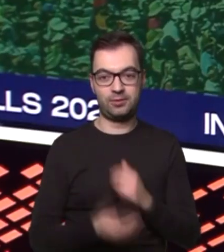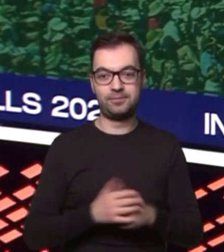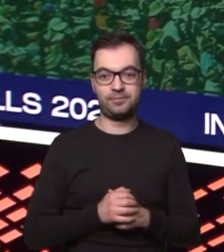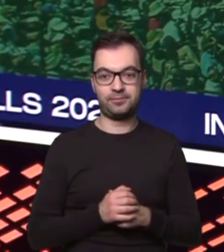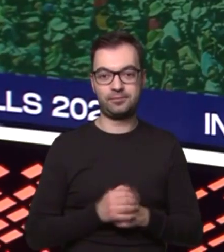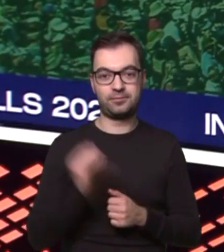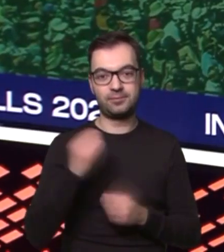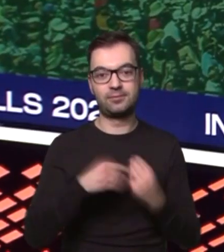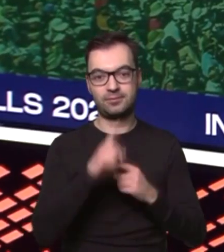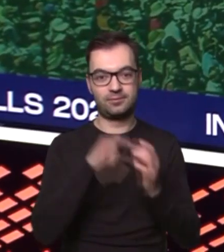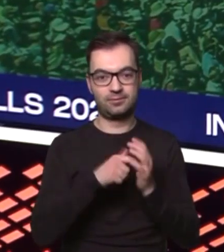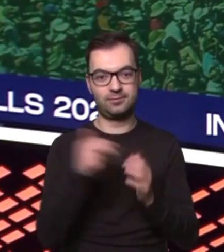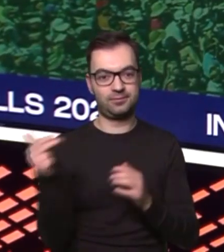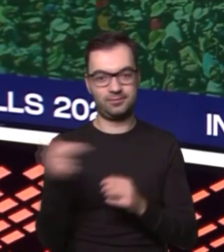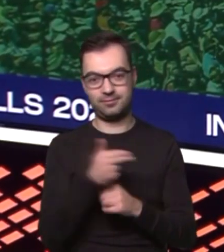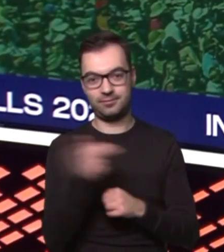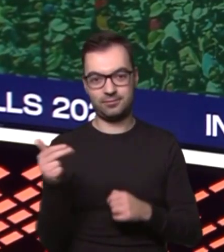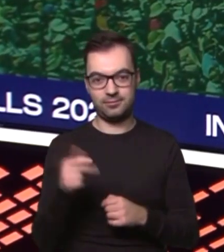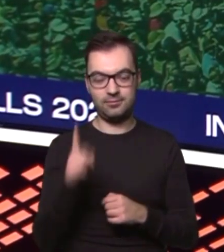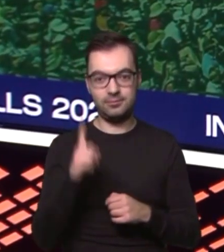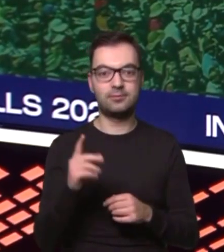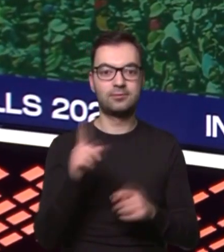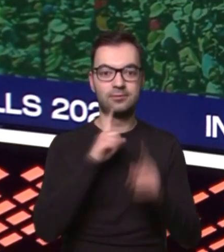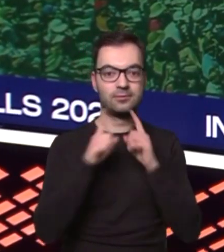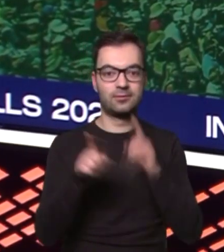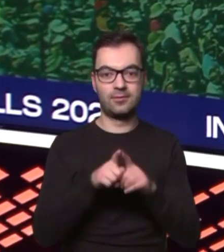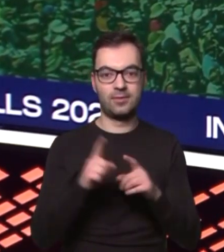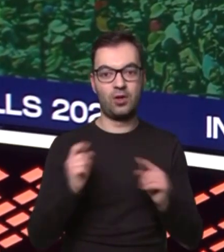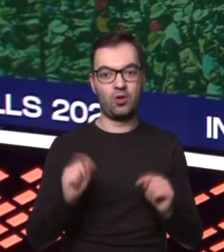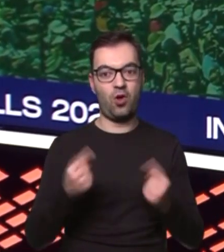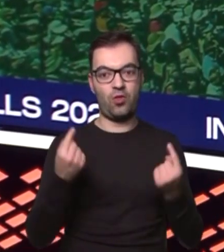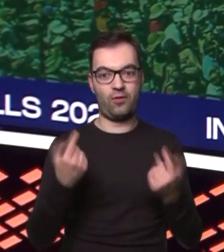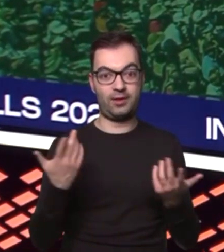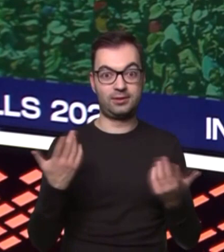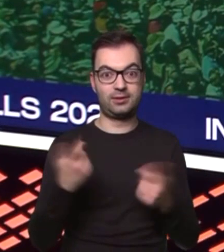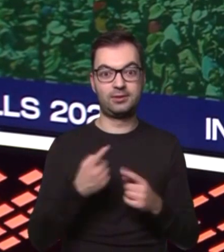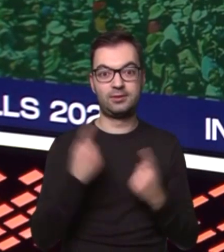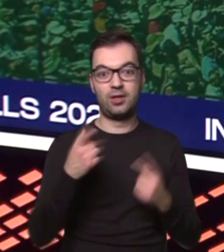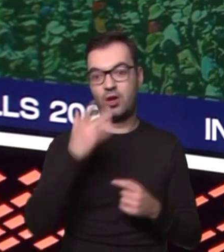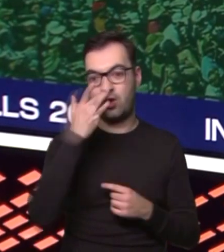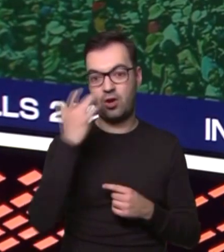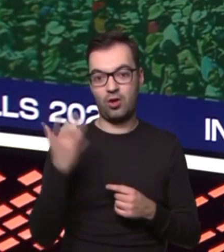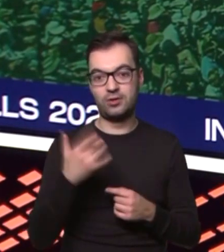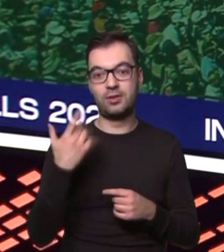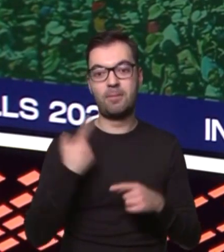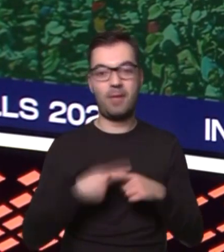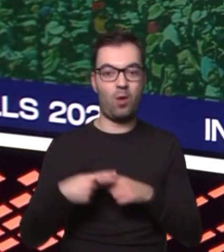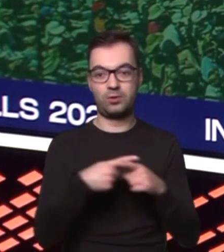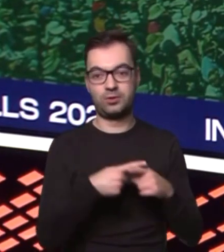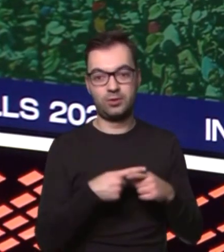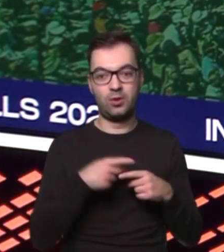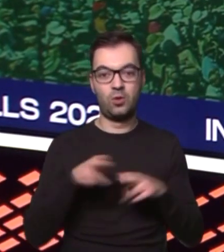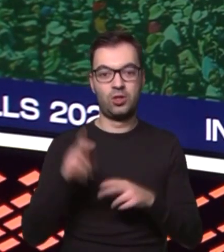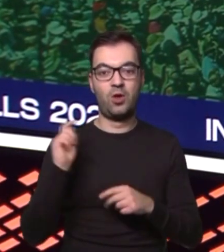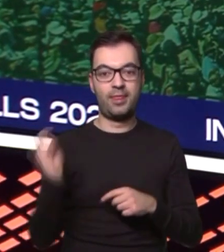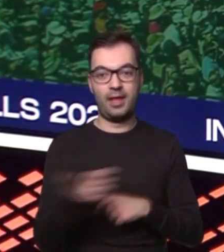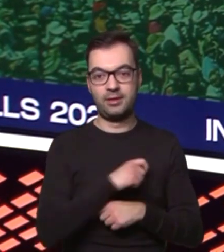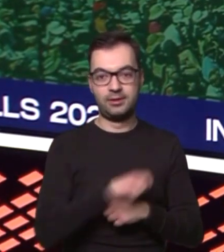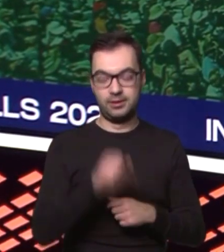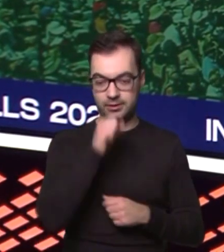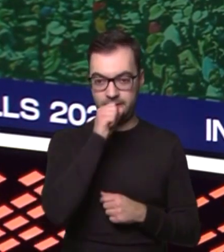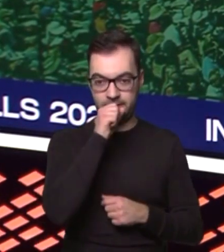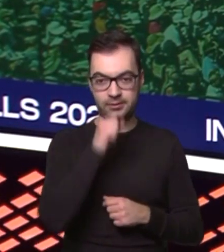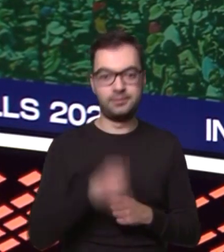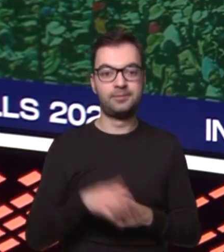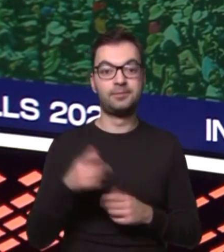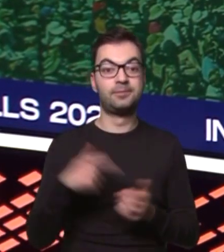Rozwiniemy jeszcze wątek meczu Huberta Hurkacza, ale porozmawiamy też o kontrowersjach związanych z udziałem Rosjan i Białorusinów w tenisowych turniejach. W cyklu